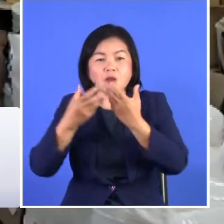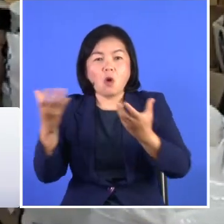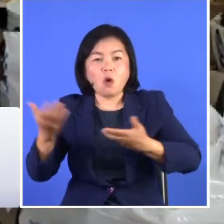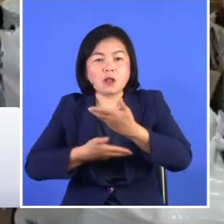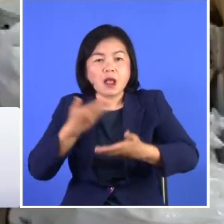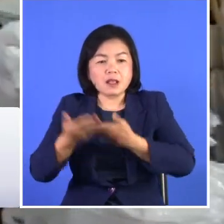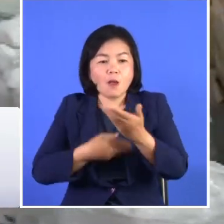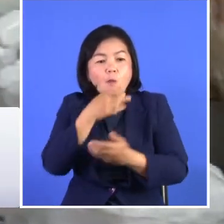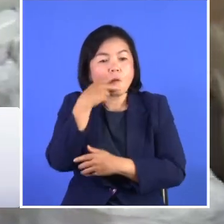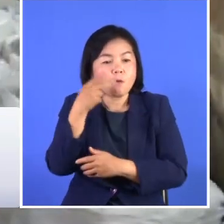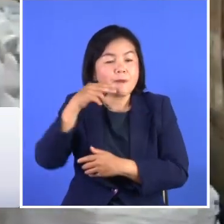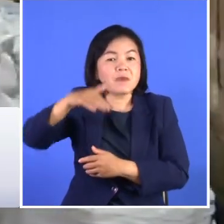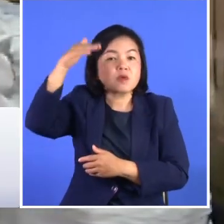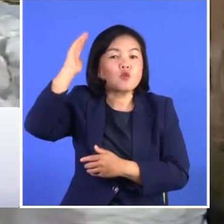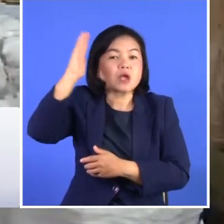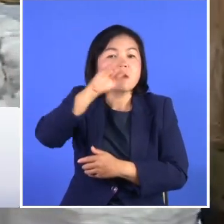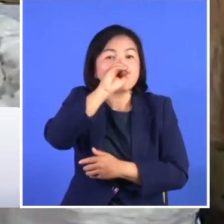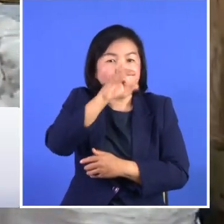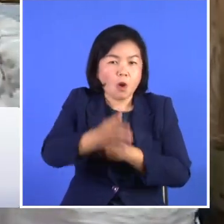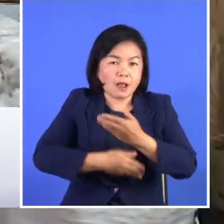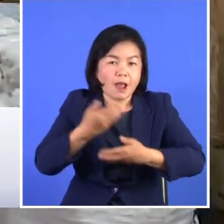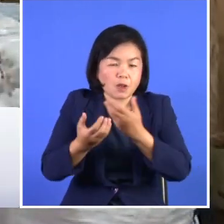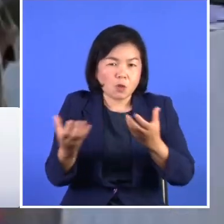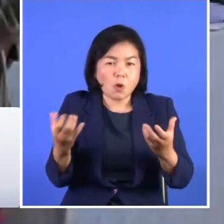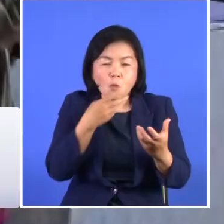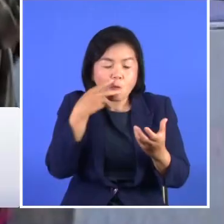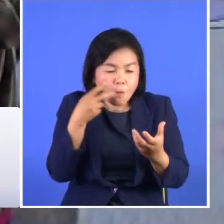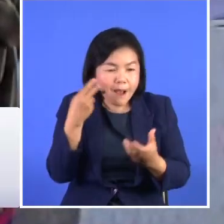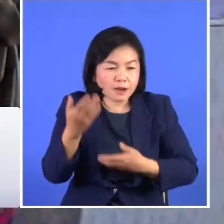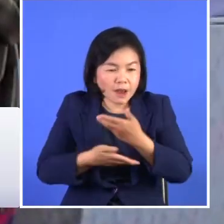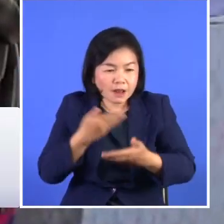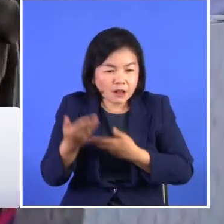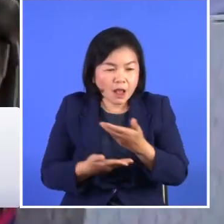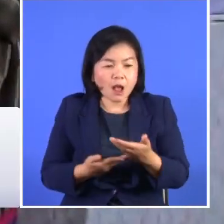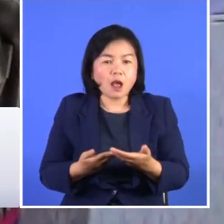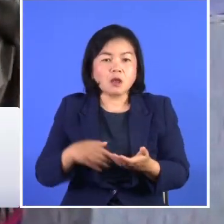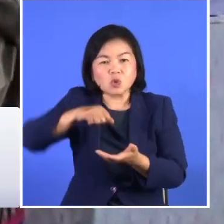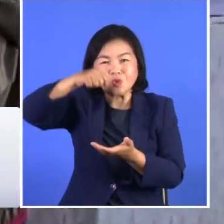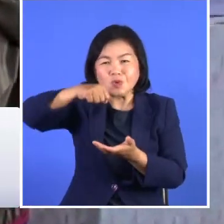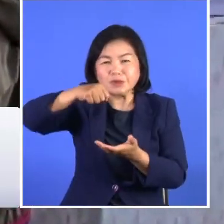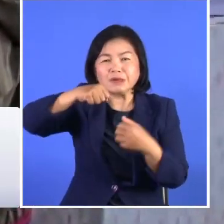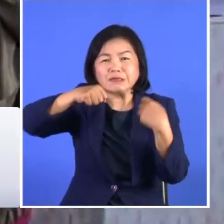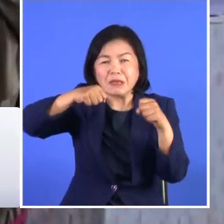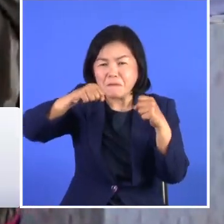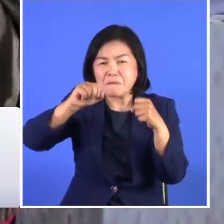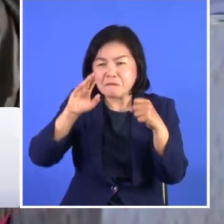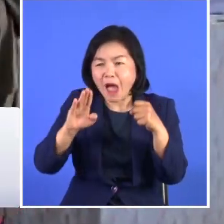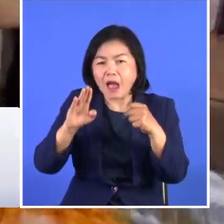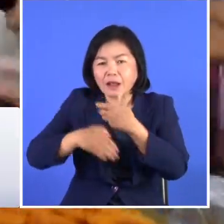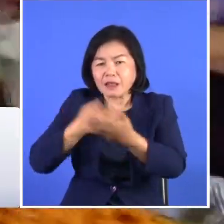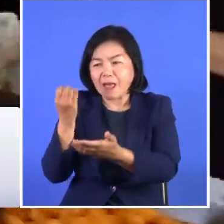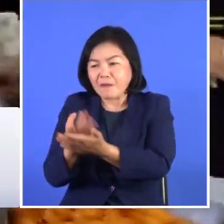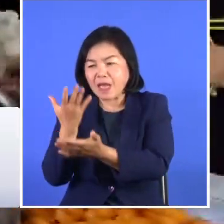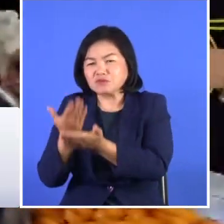ท่านนี้พี่สมชายบอกว่าต้องขายขนมหวานเนี่ยราคาถุงละ10บาทเท่าเดิ ม ขายแพงกว่านี้คนก็ไม่อยาก